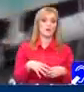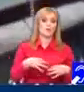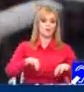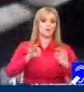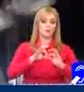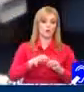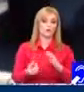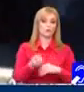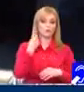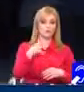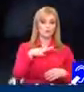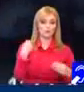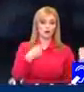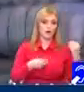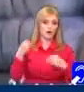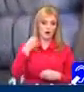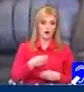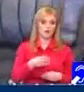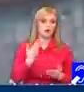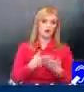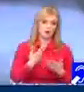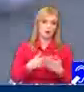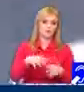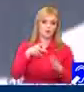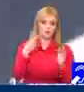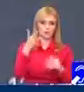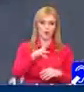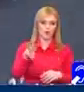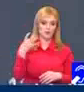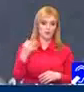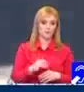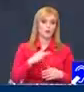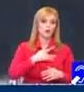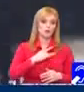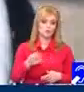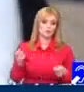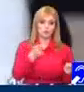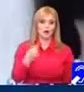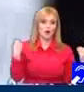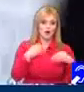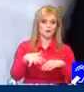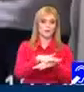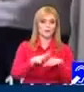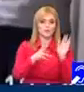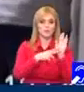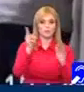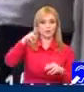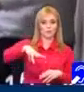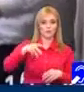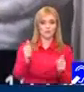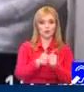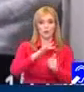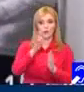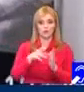fost depistate și ridicate mărfuri de contrabandă de aproape 2 milioane de lei. Suspecții aduceau haine de la piața kilometrul 7 de